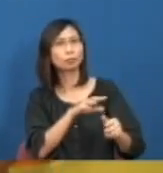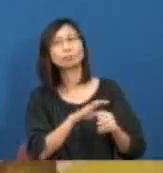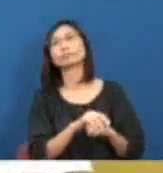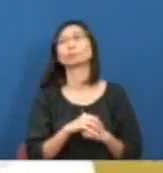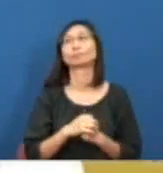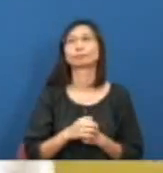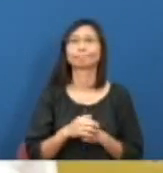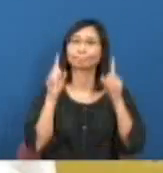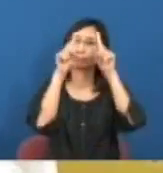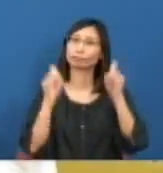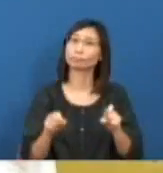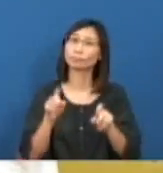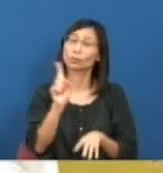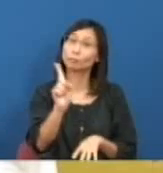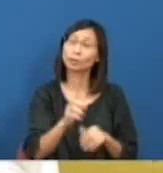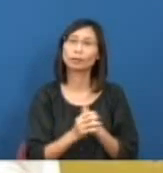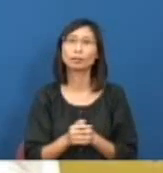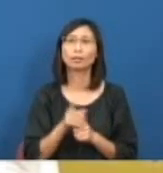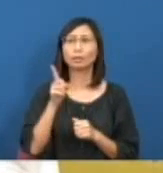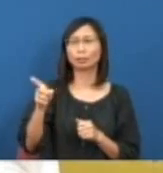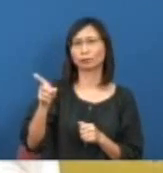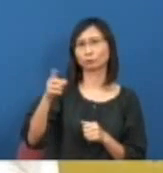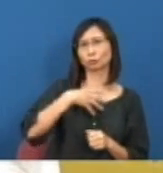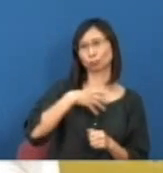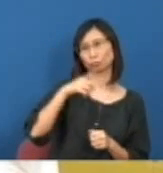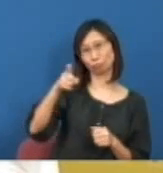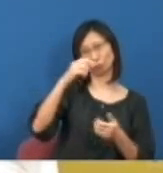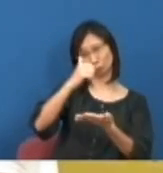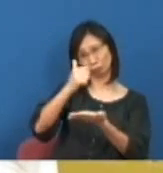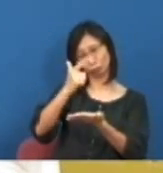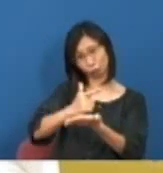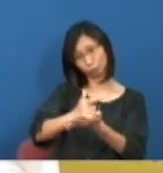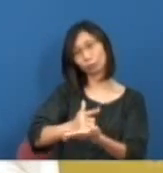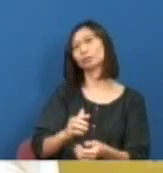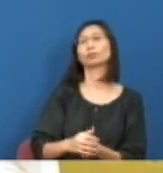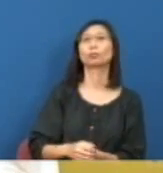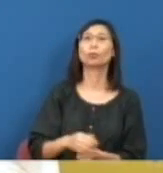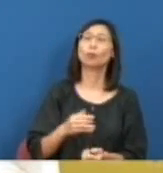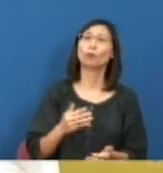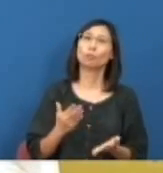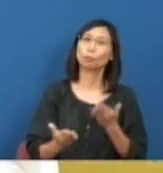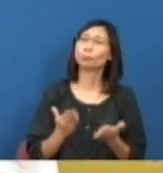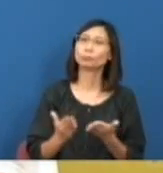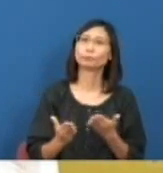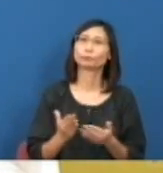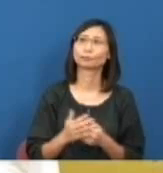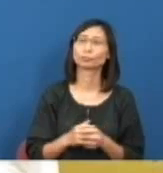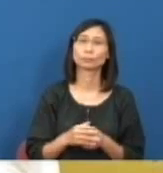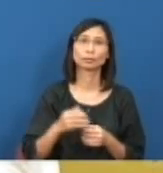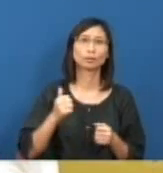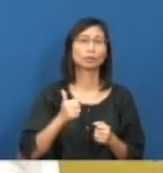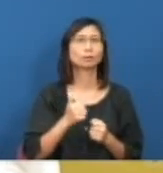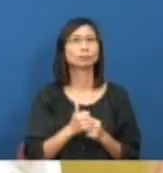問題就在於什麼呢？你越是覺得他重要，或者越是覺得他一言九鼎，或者是垂範後